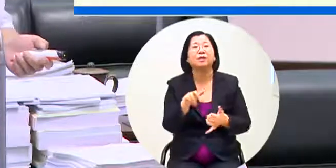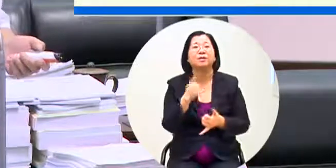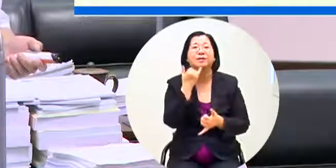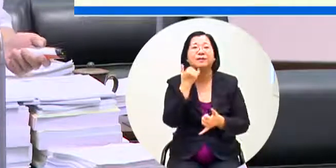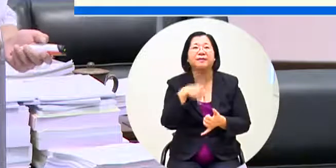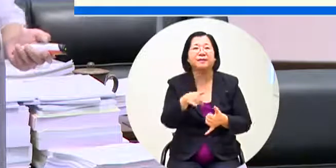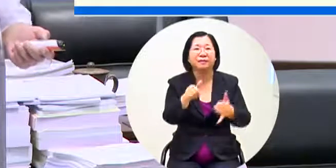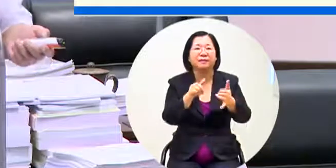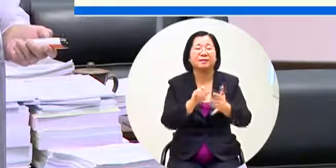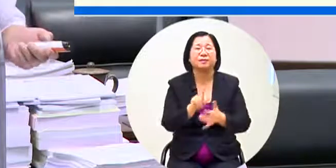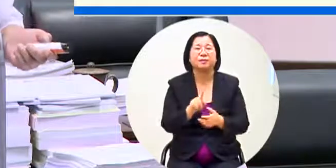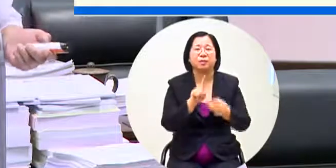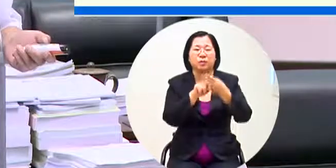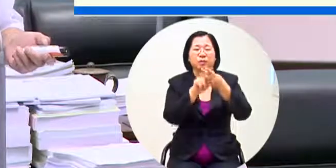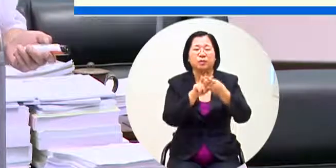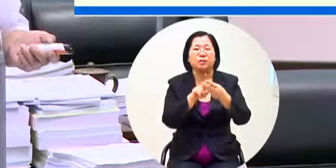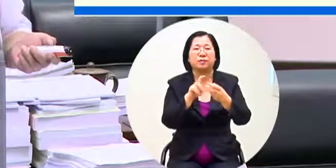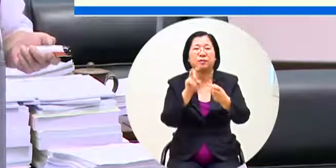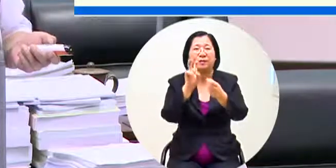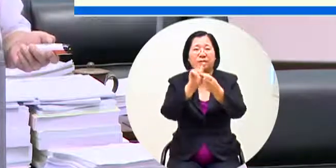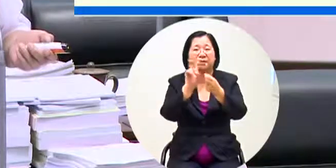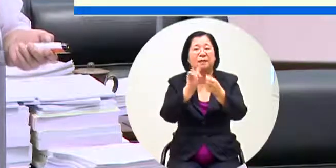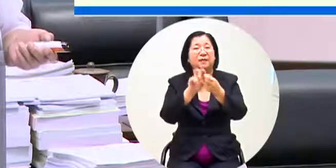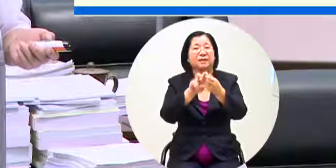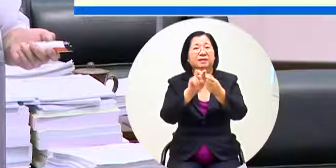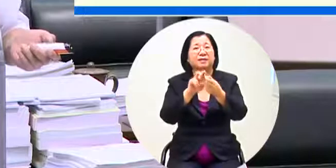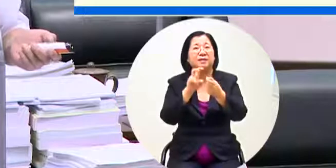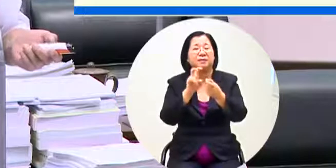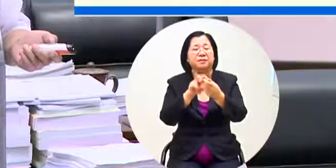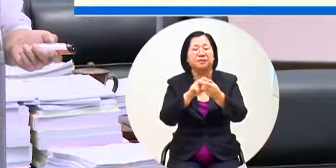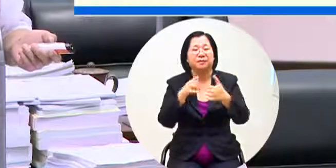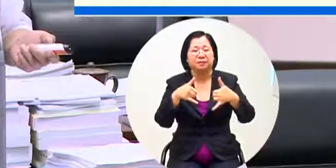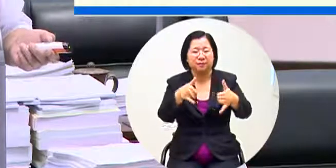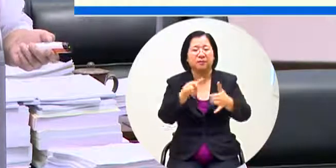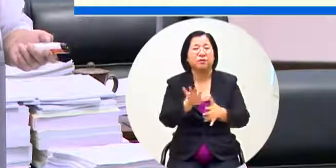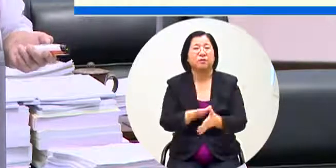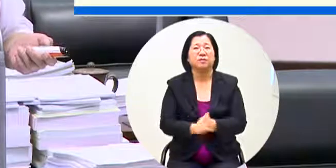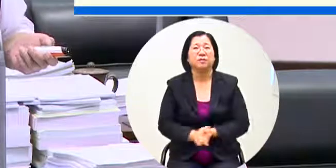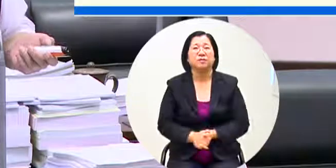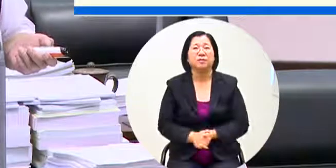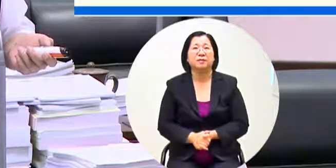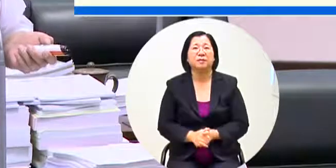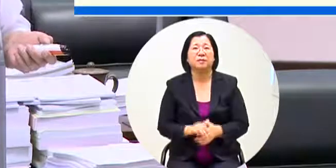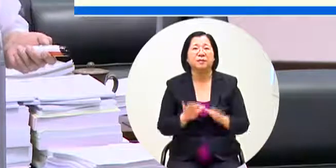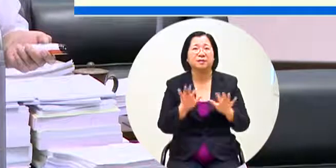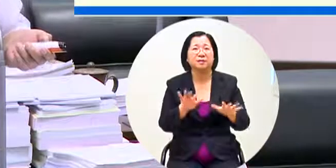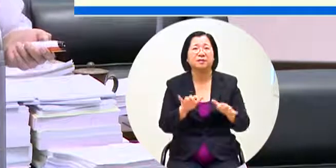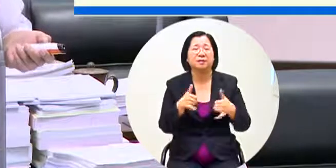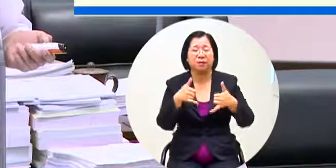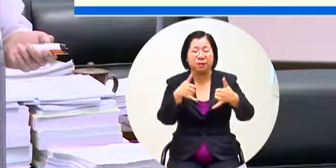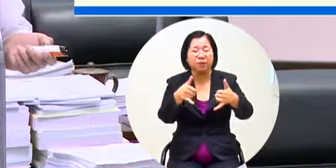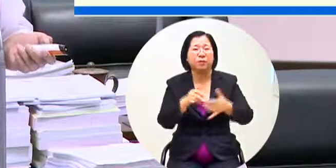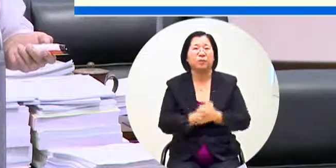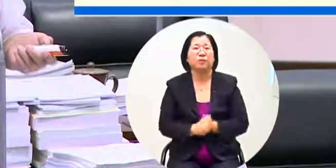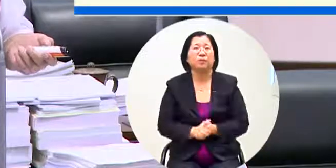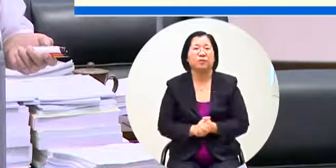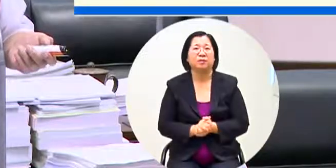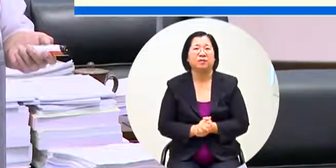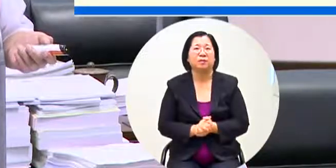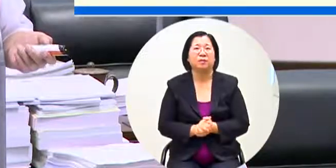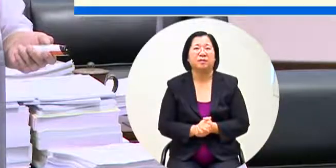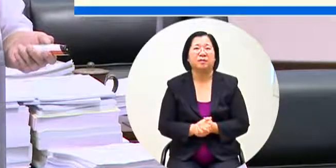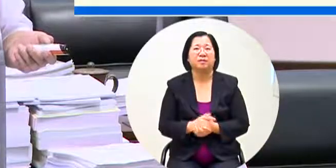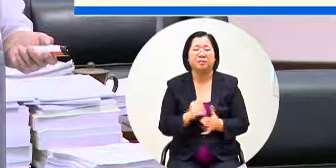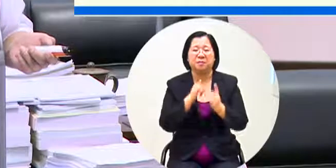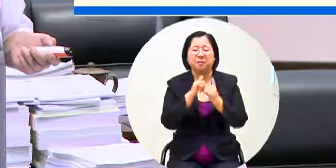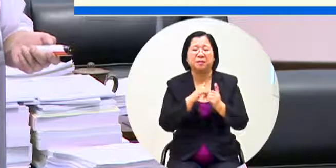条啦吼。阿丰路进目前啦吼，目前到因遐要出入非常不方便吼。